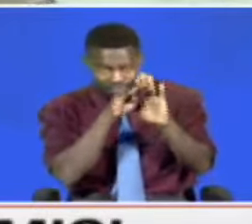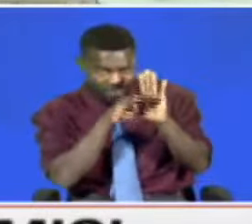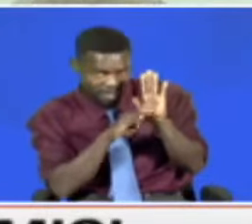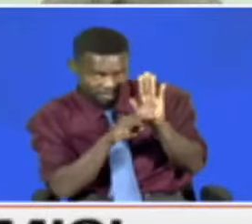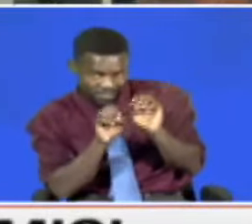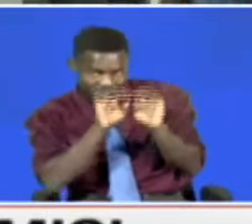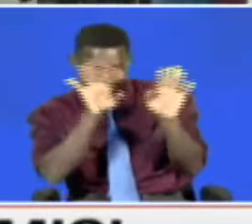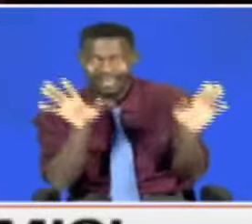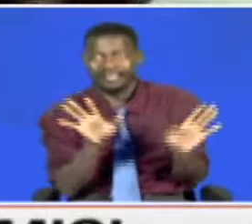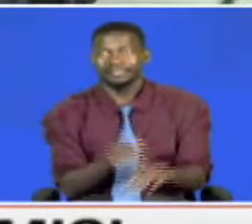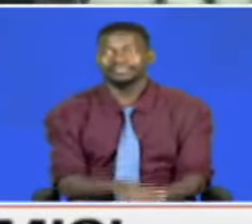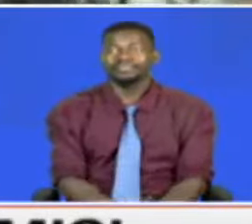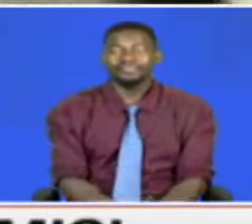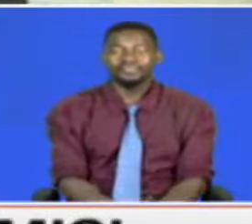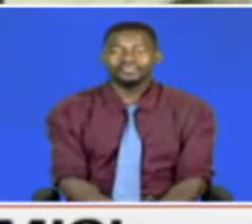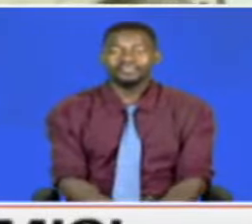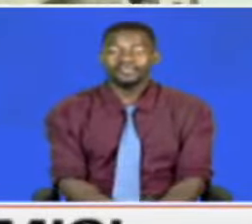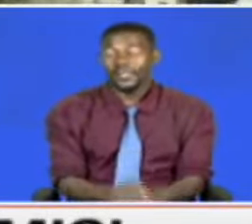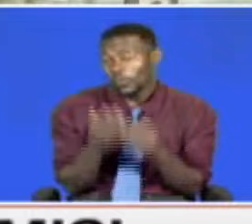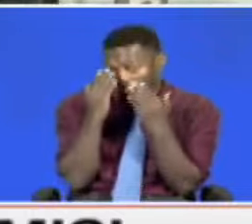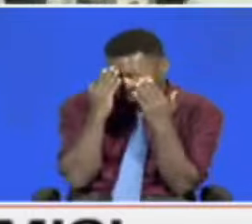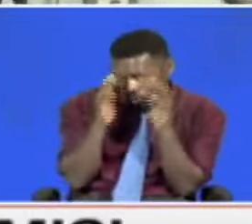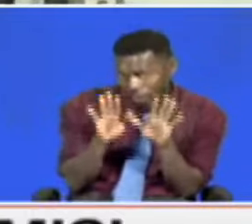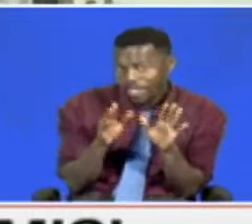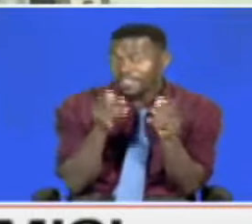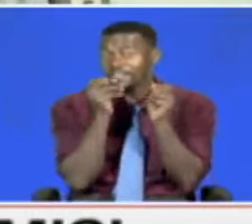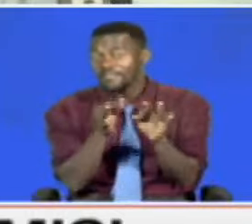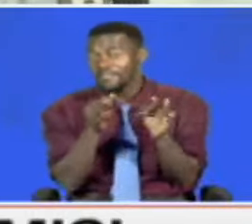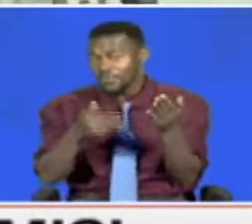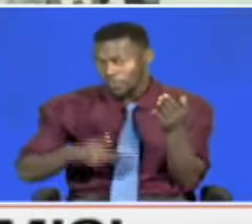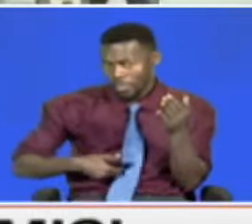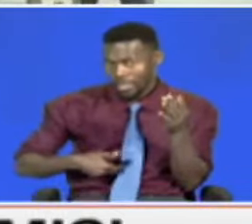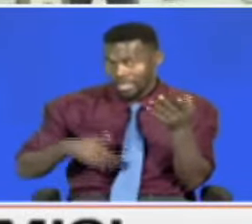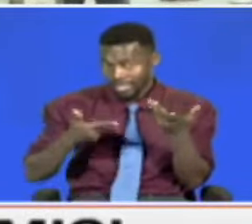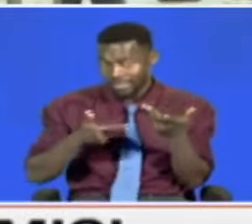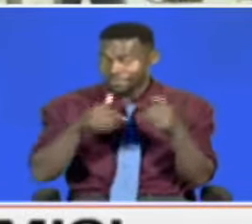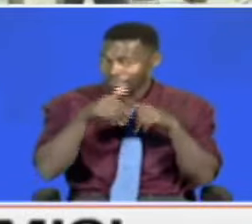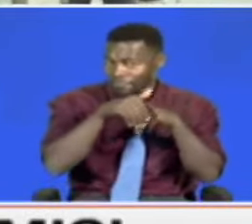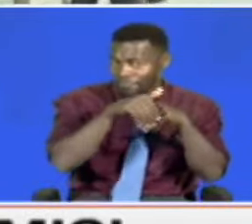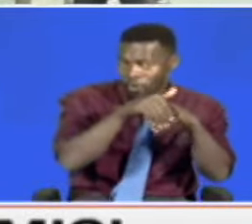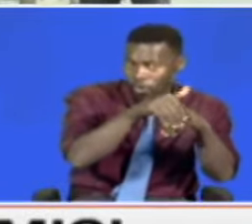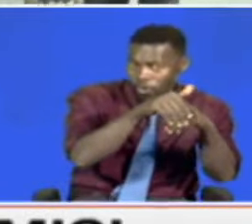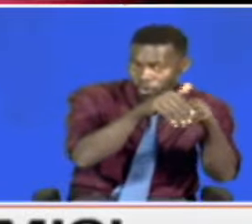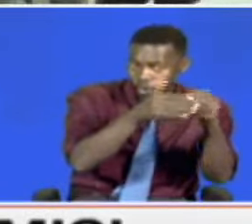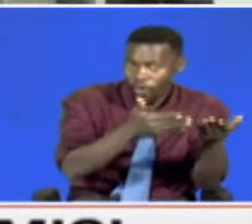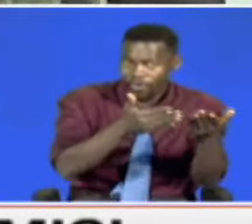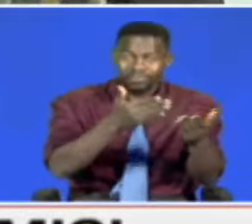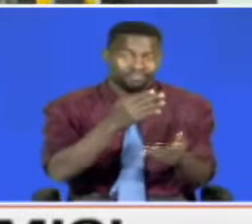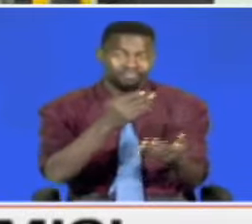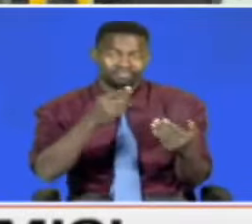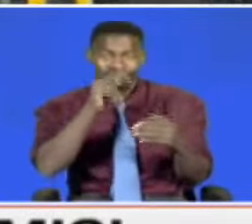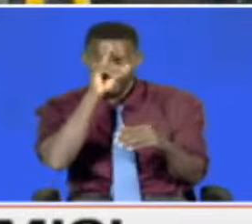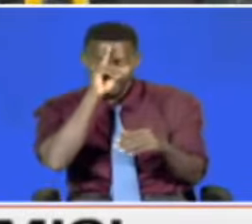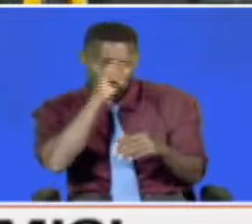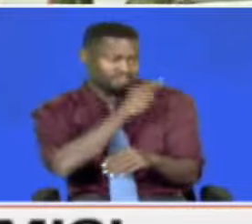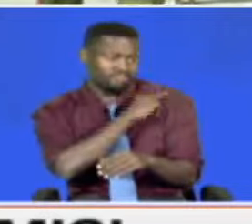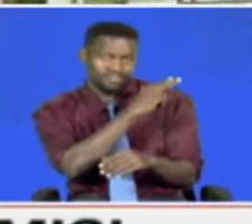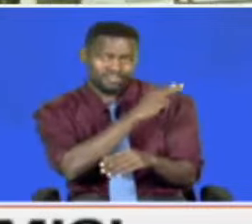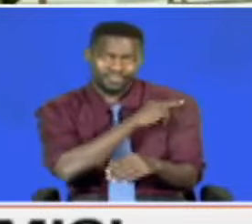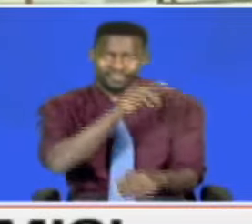ya siku. Haijabainika kama waliamua kuzingatia agizo la hapo awali la kaimu Inspector Generali Douglas